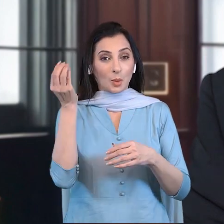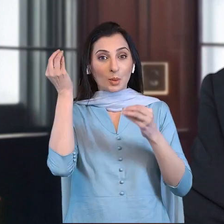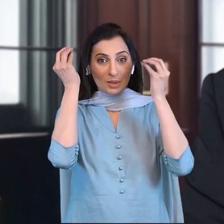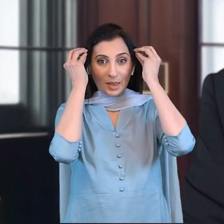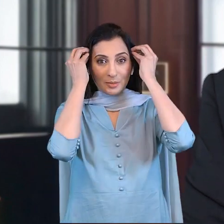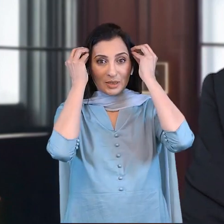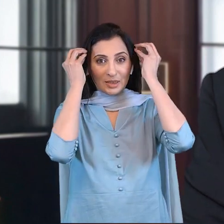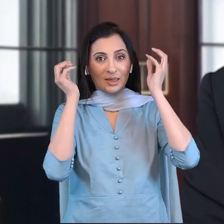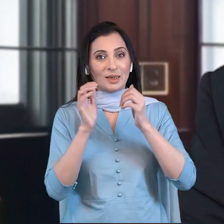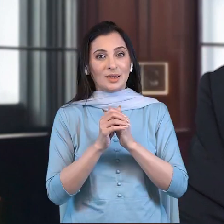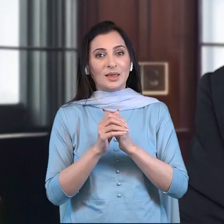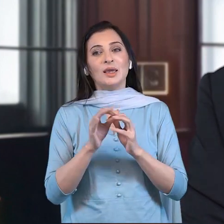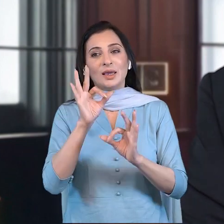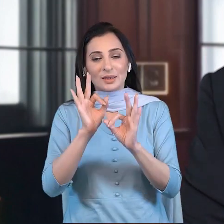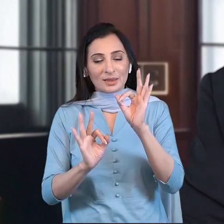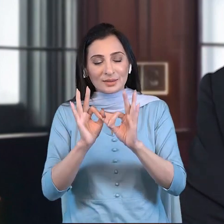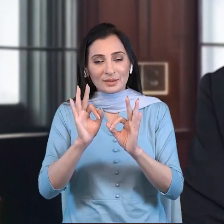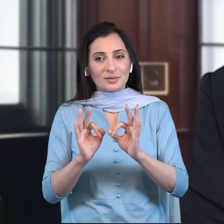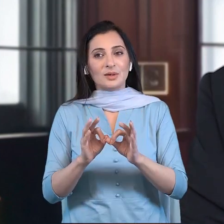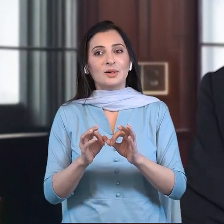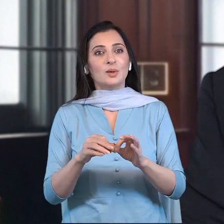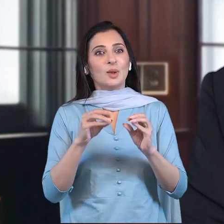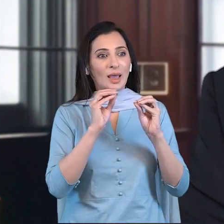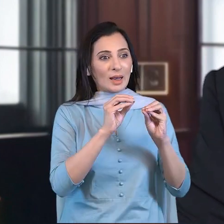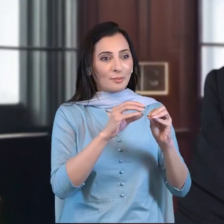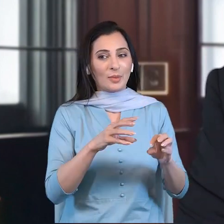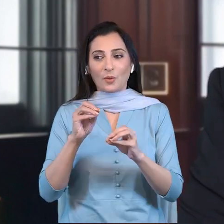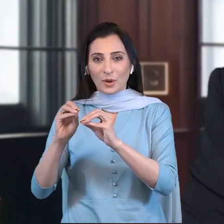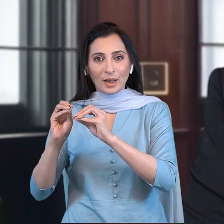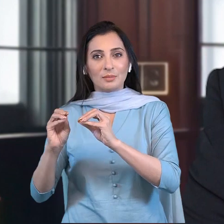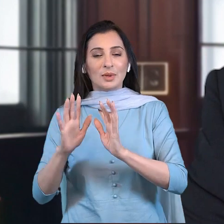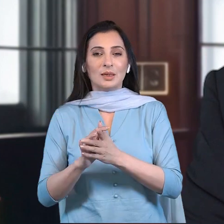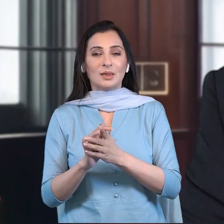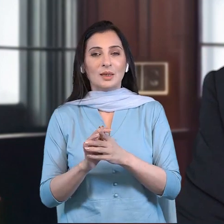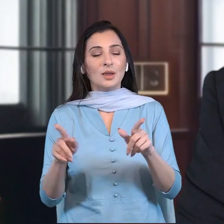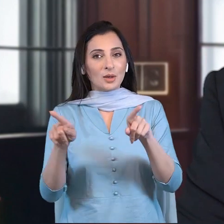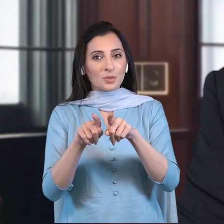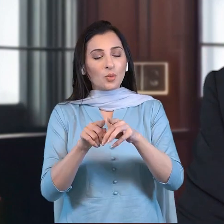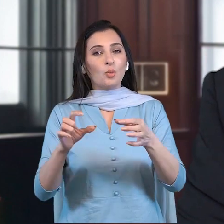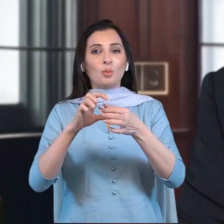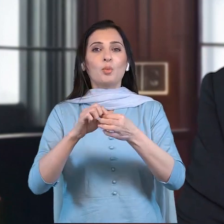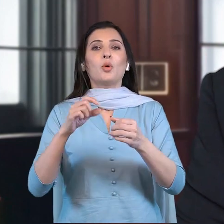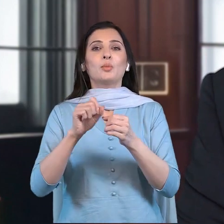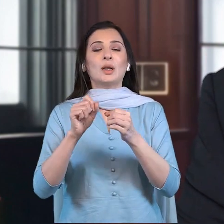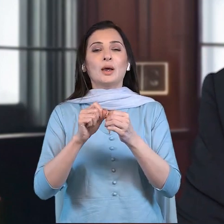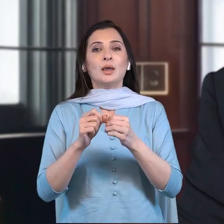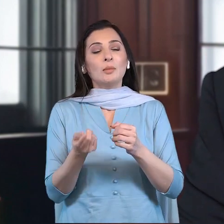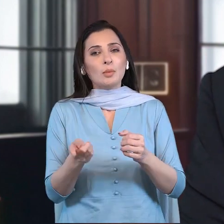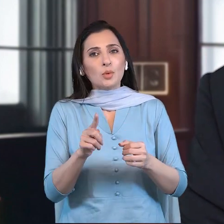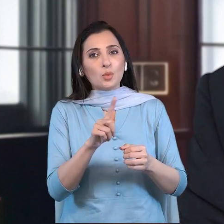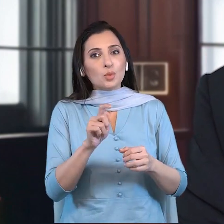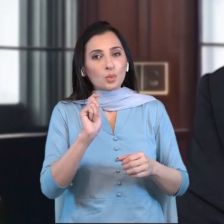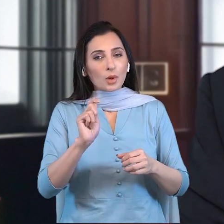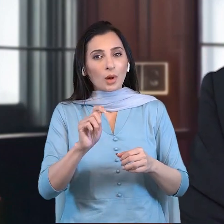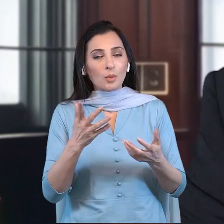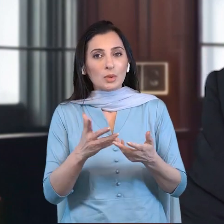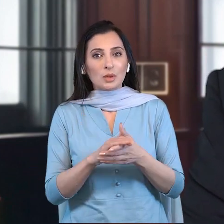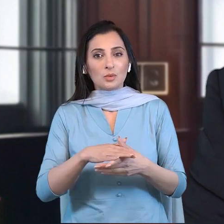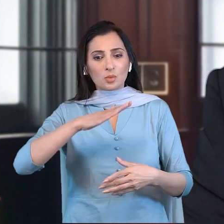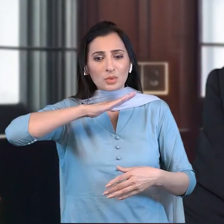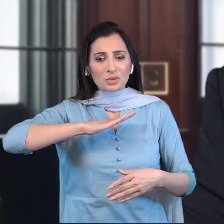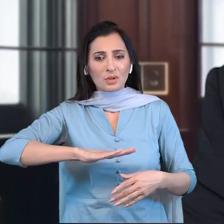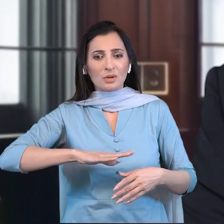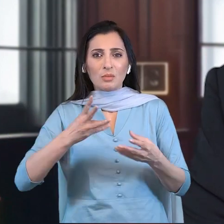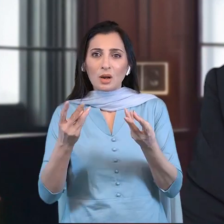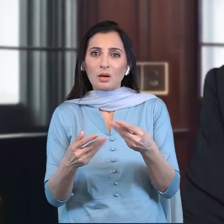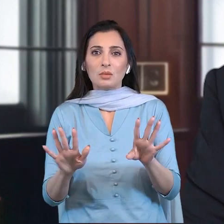نہیں ہوگا۔ یہ ہم اپنے روزمرہ کے کاموں میں بھی دیکھیں، جو صبر کا پیمانہ ہے وہ ختم ہو چکا ہوا ہے۔ نہ ہمیں روڈ پر صبر ہے، نہ